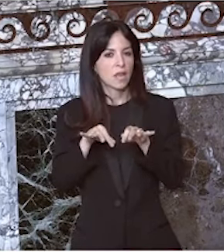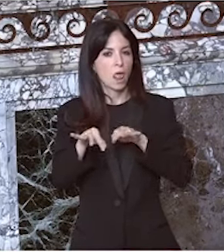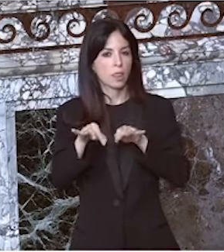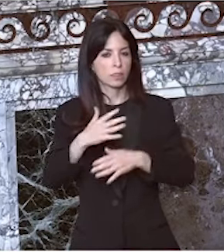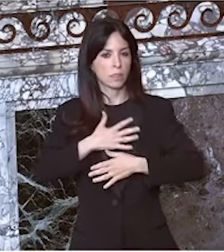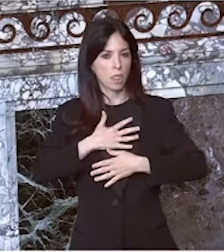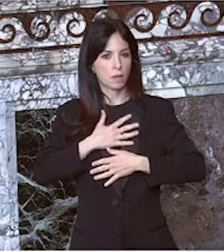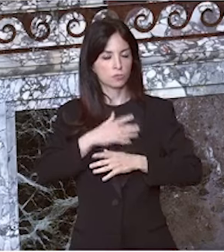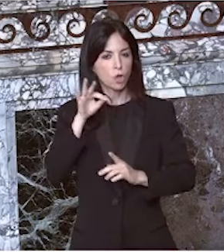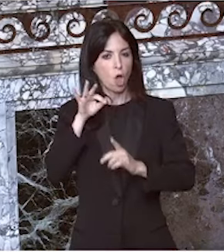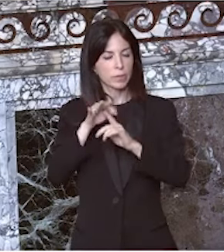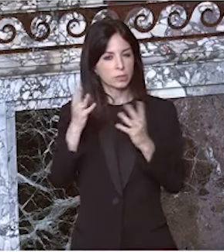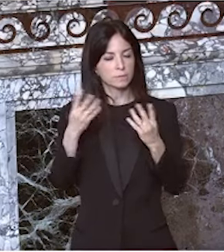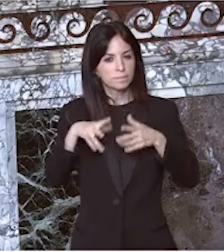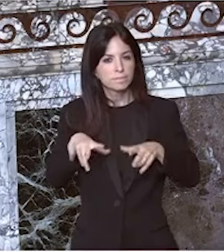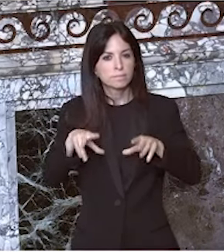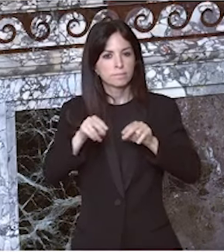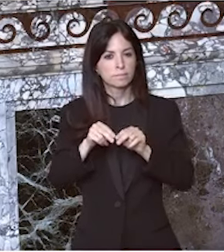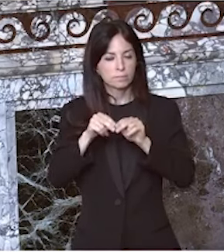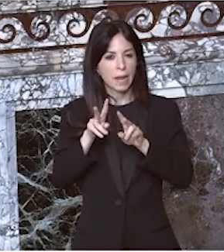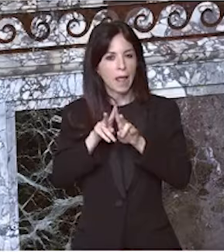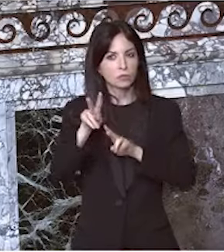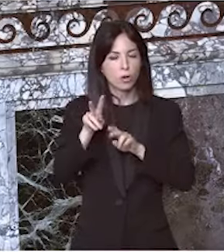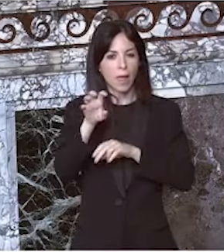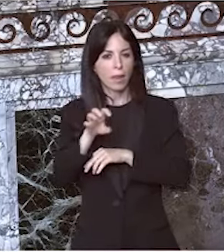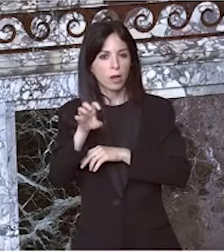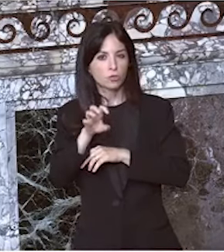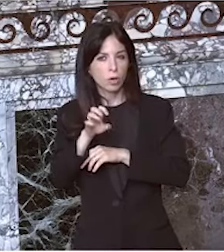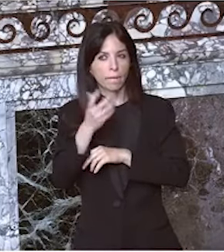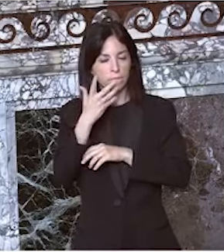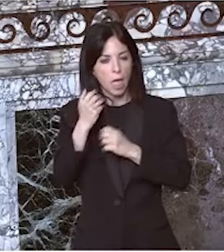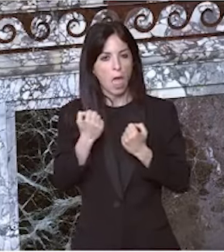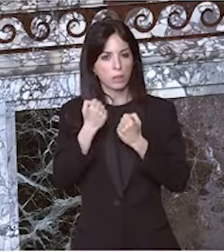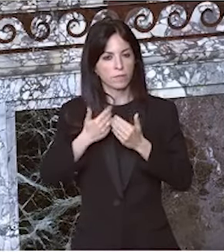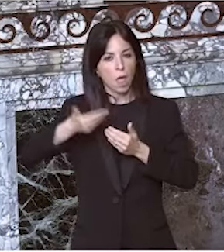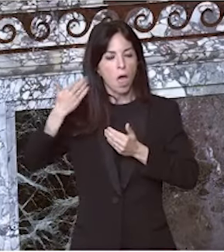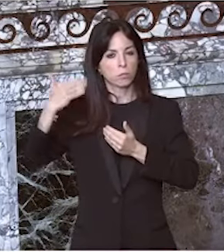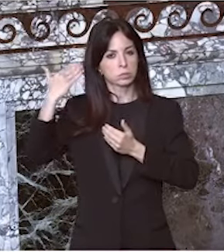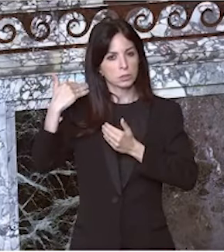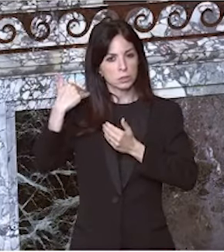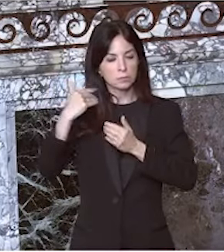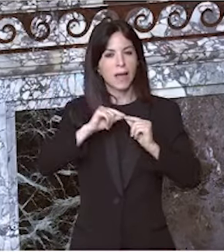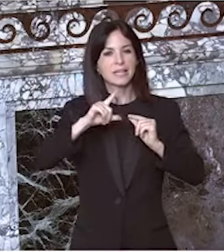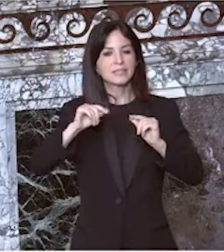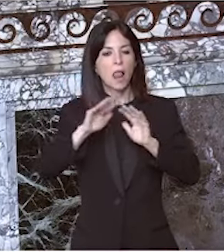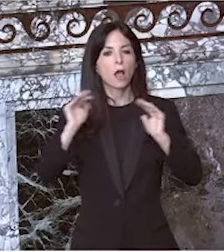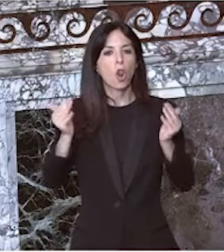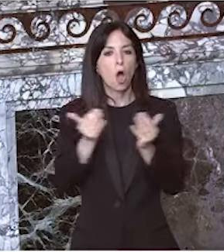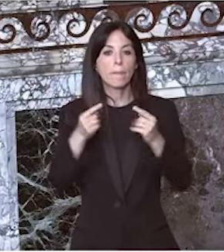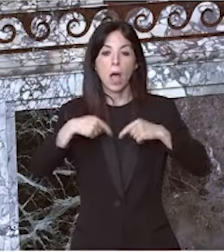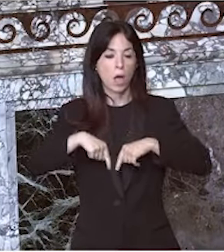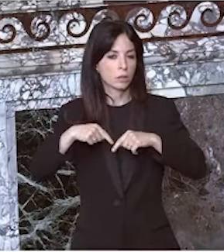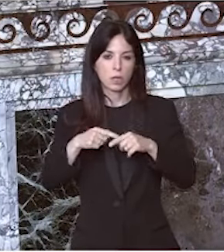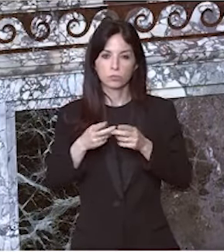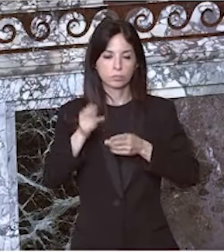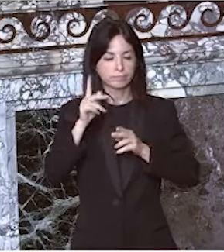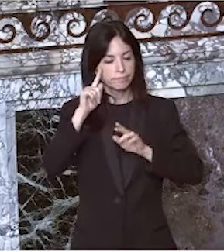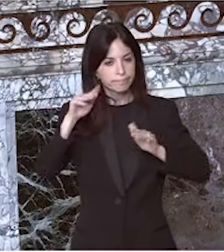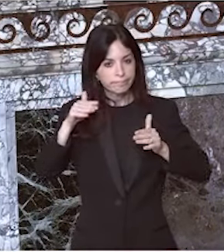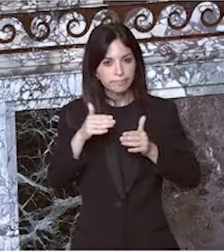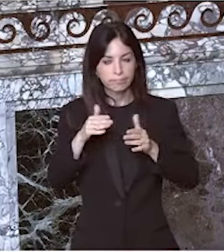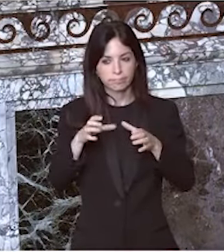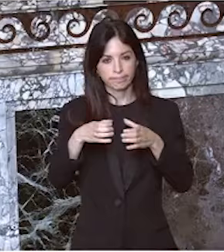fine di riorganizzare su base nazionale o regionale attività che in passato venivano svolte su scala globale e di diversificare